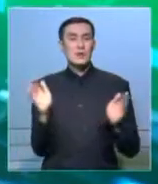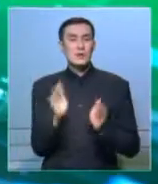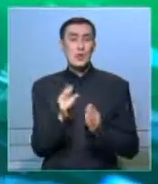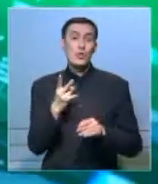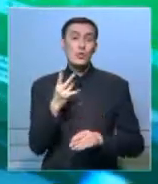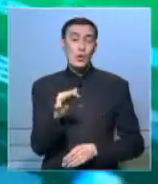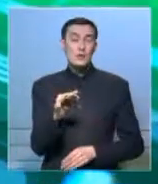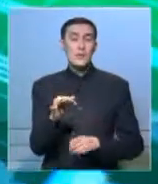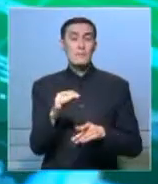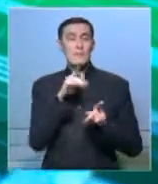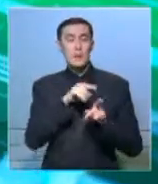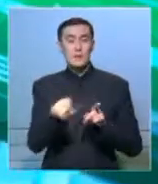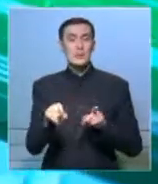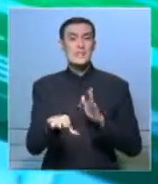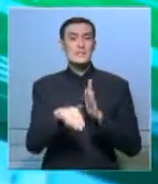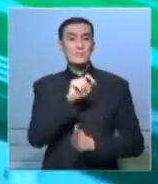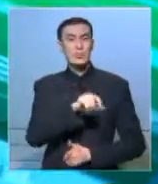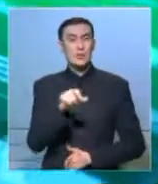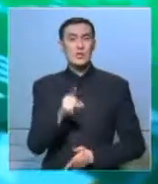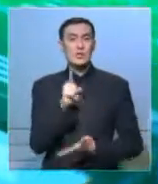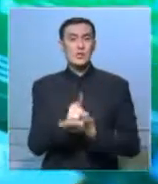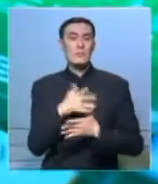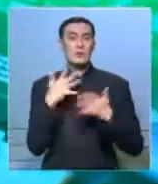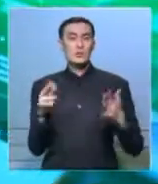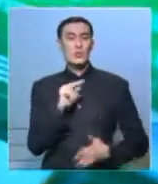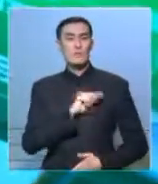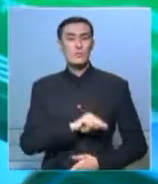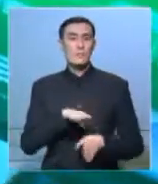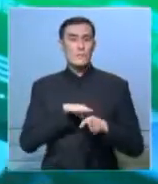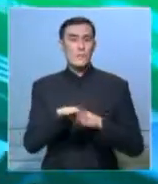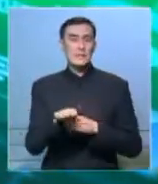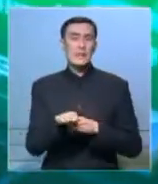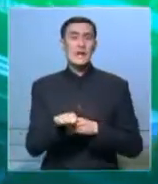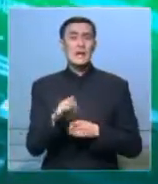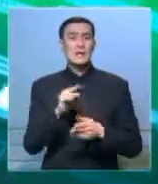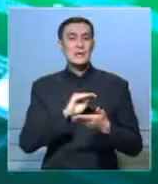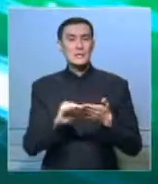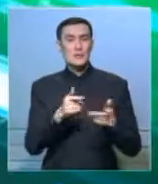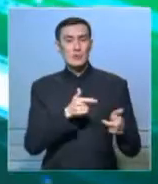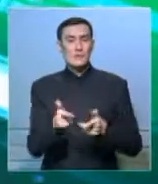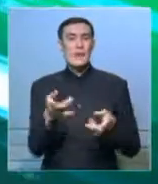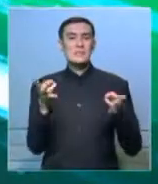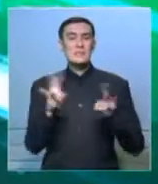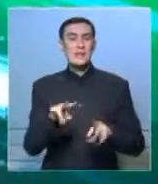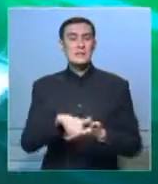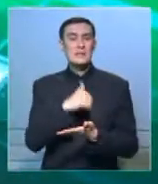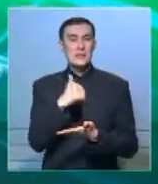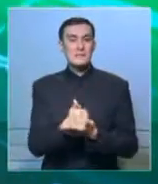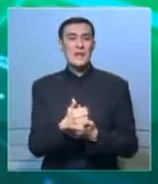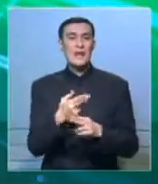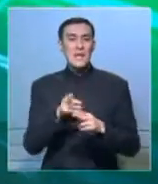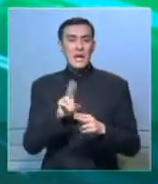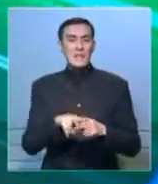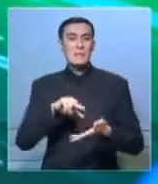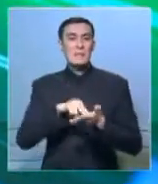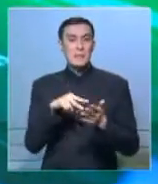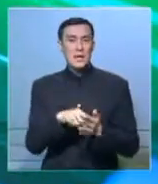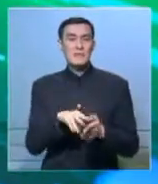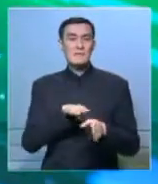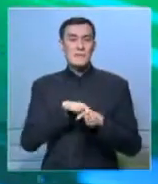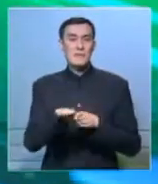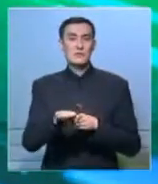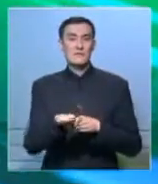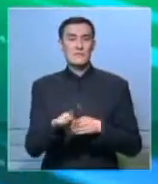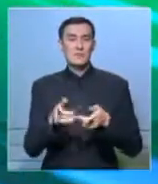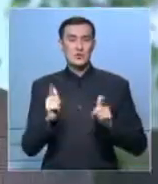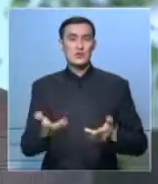отведенный период депутатам нужно выполнить масштабную работу. Цель известна, механизмы разработаны. Осталось главное – притворить намеченные планы в